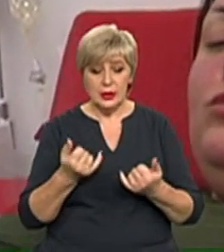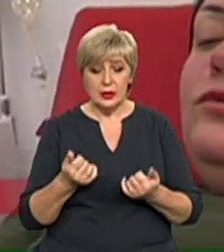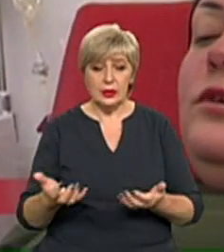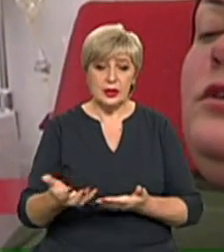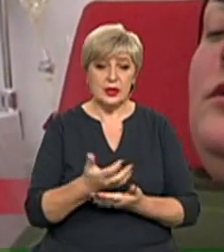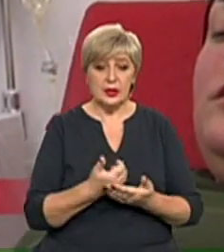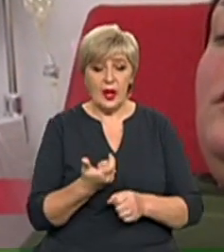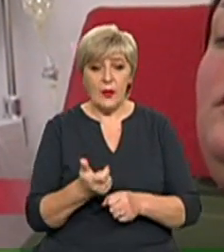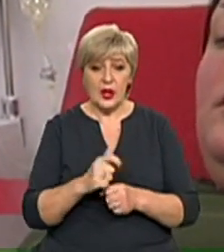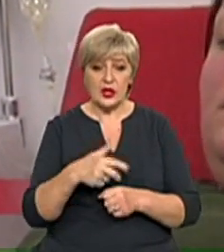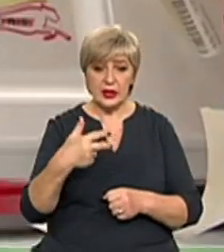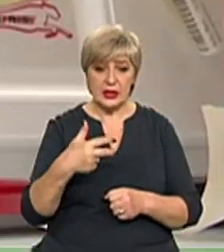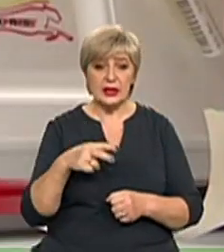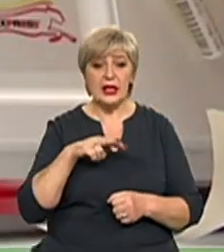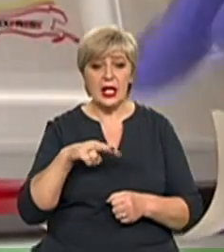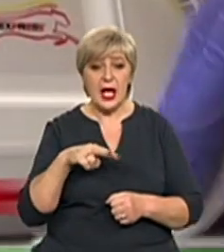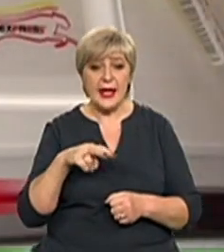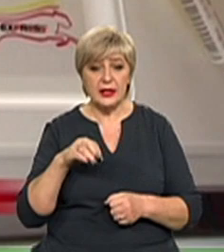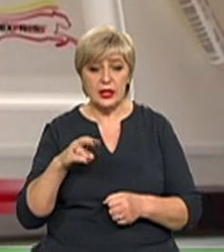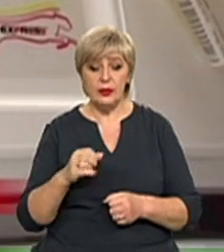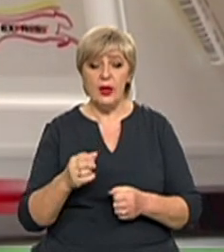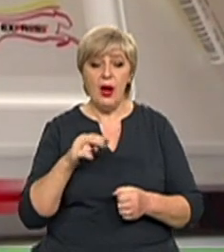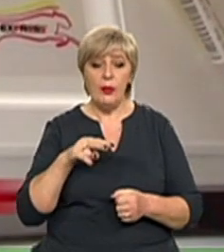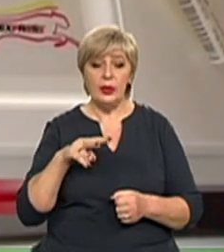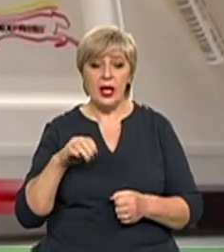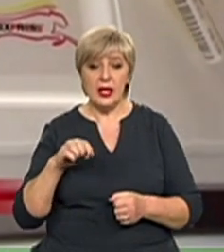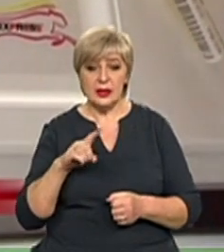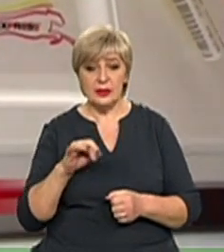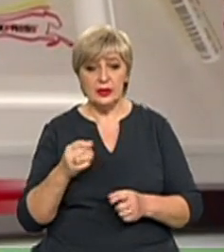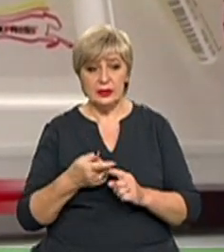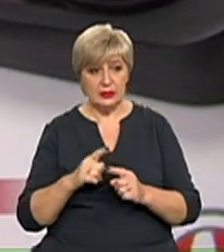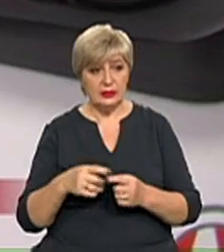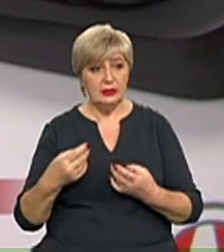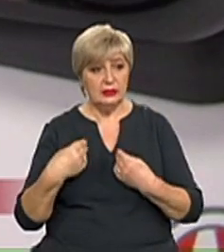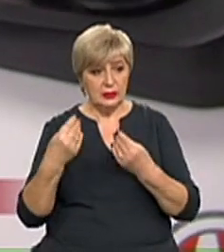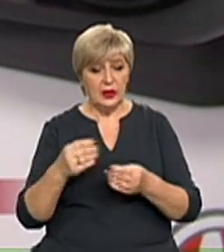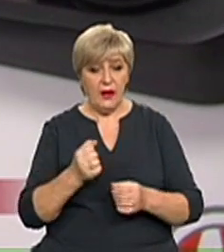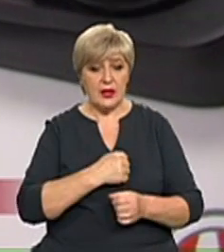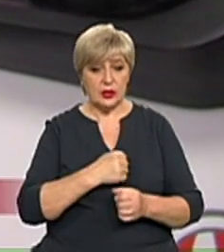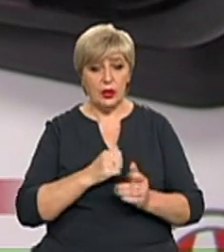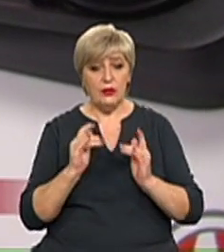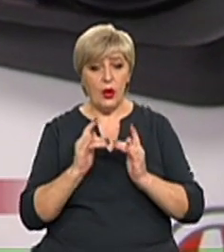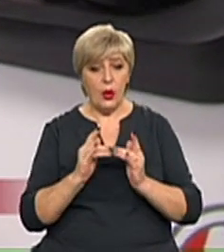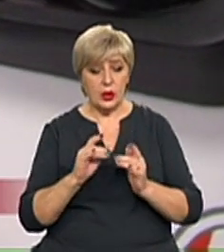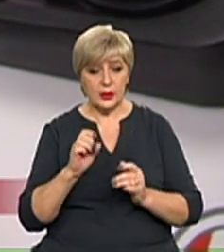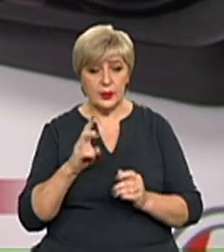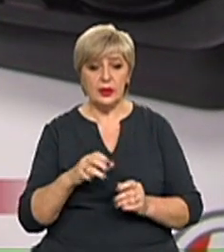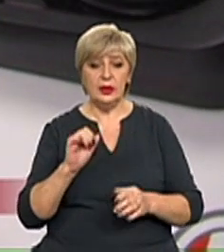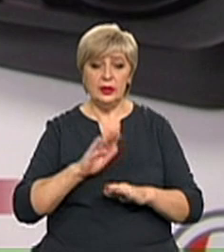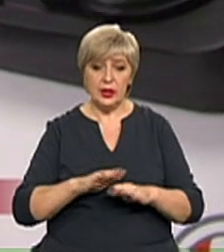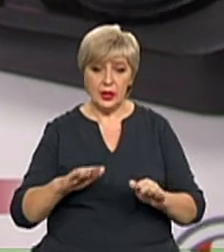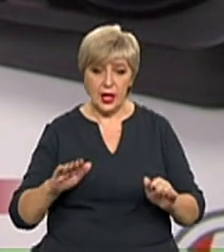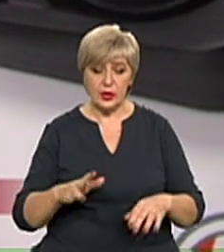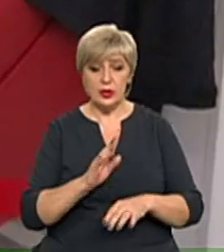більше 30 літрів плазми крові. Вона знадобиться пацієнтам військового госпіталю, обласного кардіоцентру та